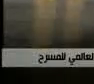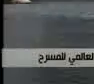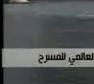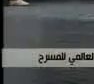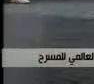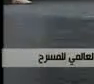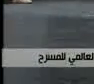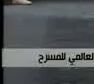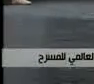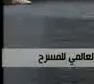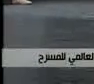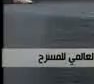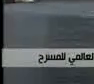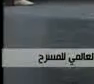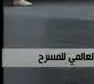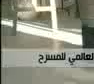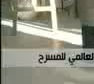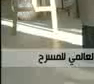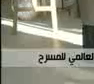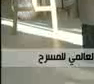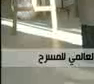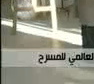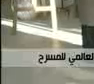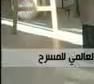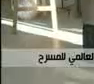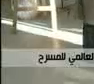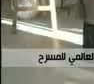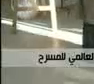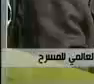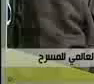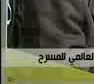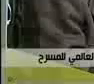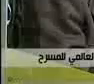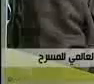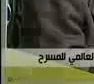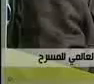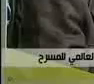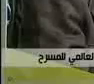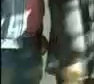تظاهرات ثقافية وعروض مسرحية بمناسبة اليوم العالمي للمسرح.